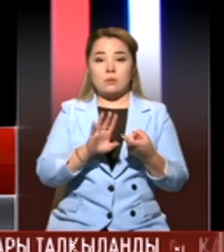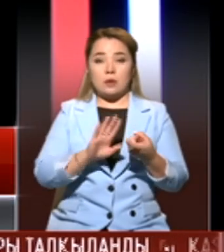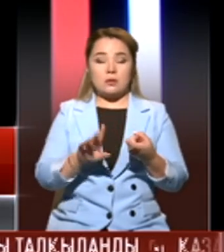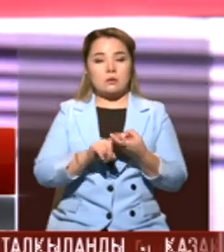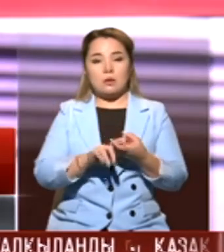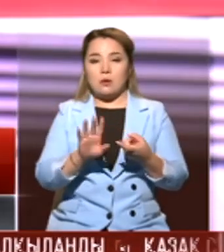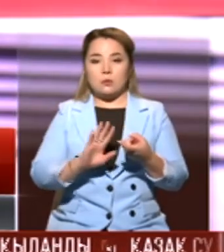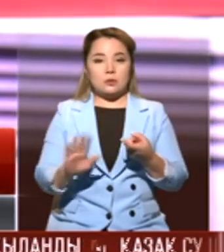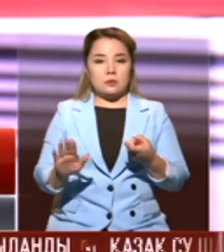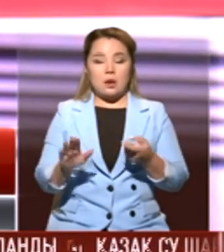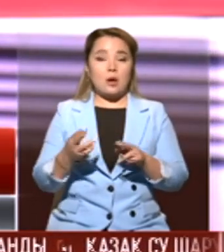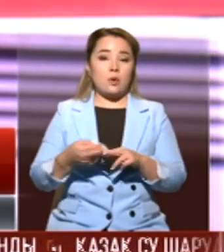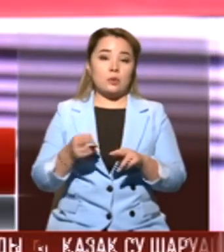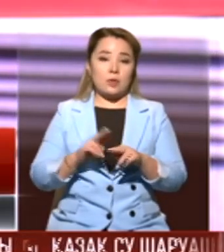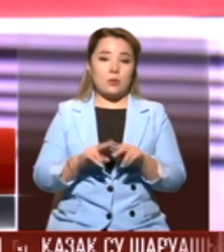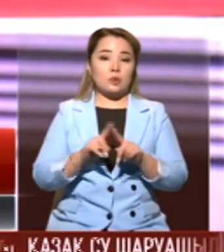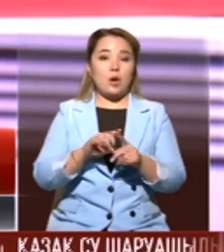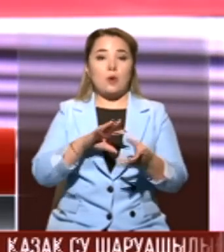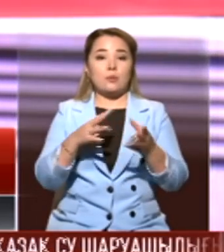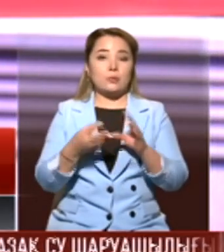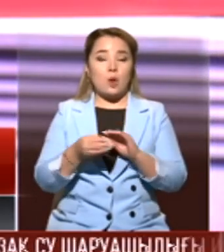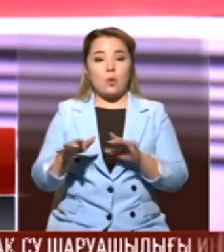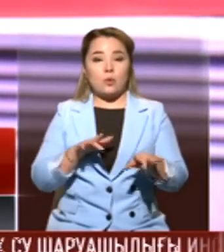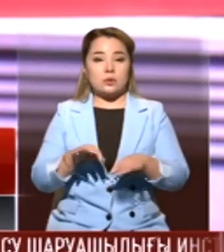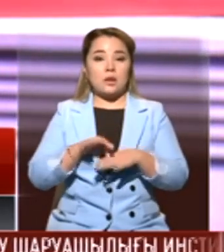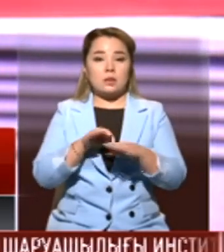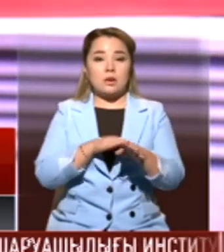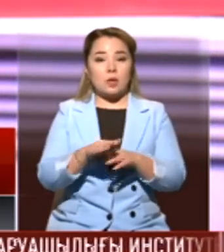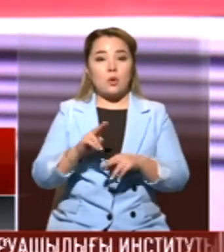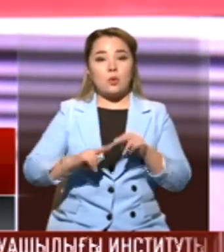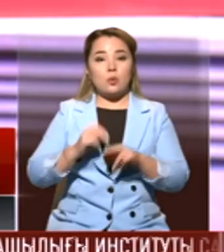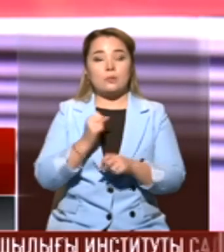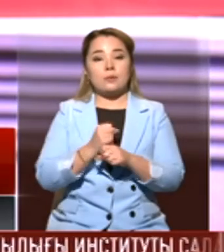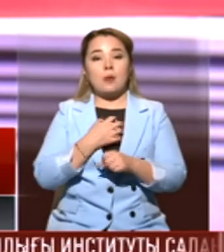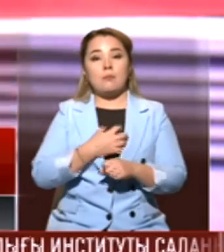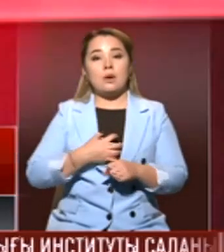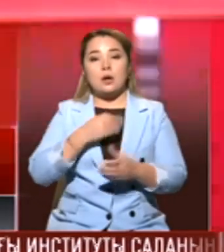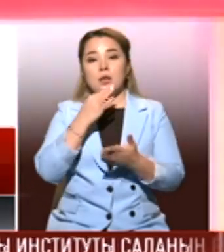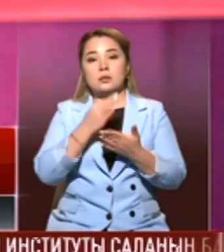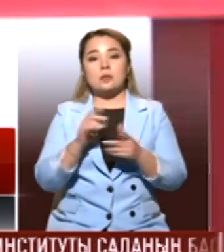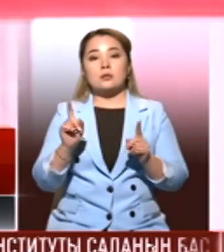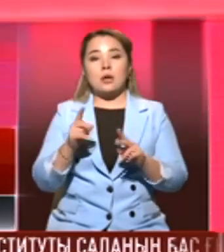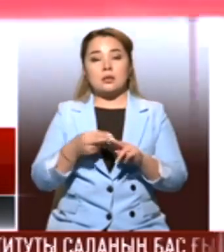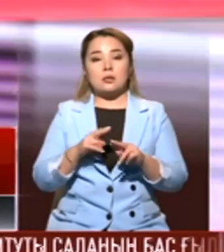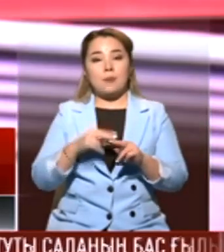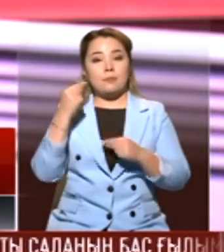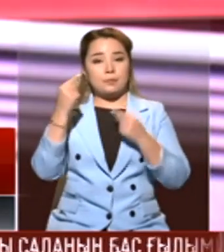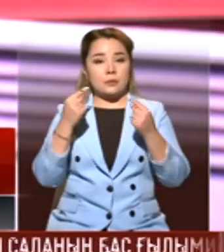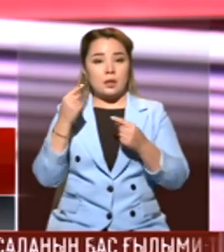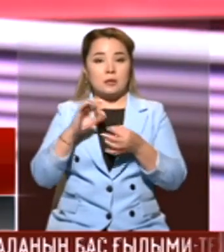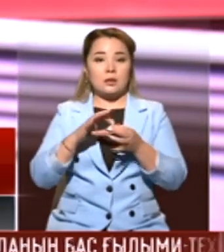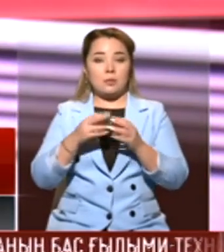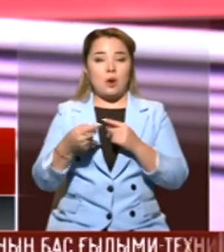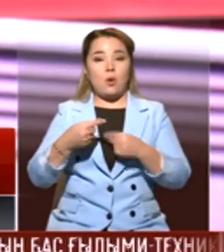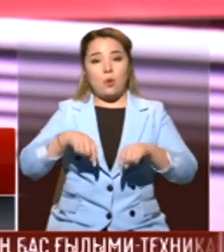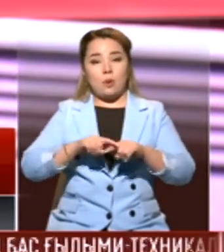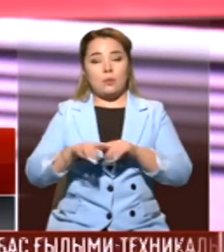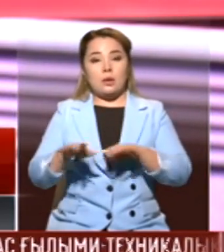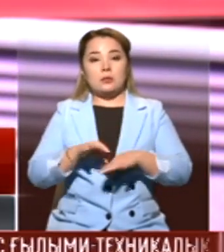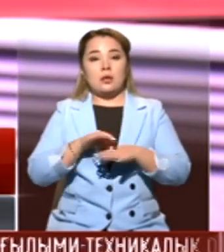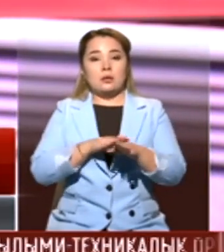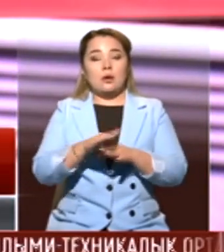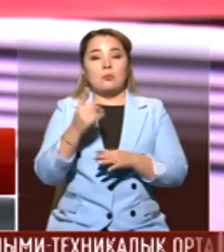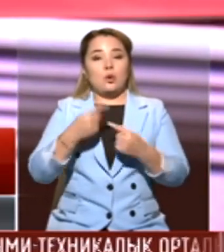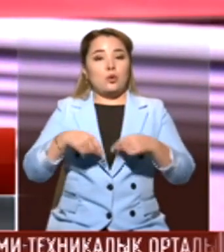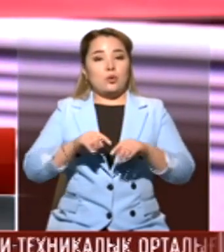тәуелсіз. Жалпы бұл қозғалысты құрудың маңызы неде деген мағына тұрады. Бұл жерде қоғамдық қозғалыс болғандықтан айту керек, бұл бір